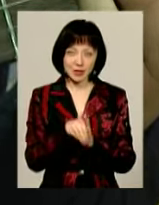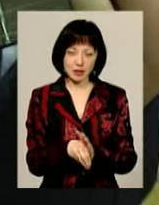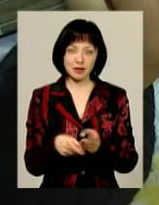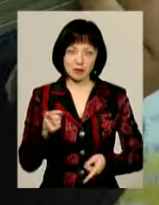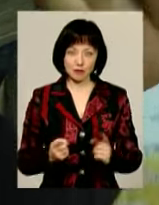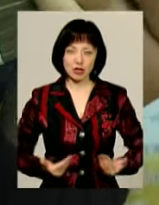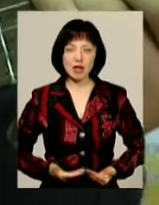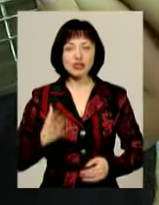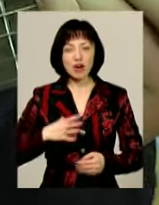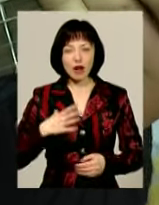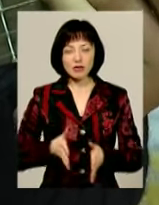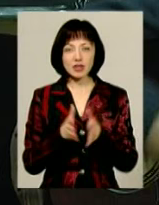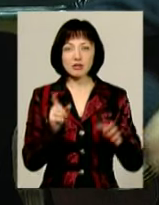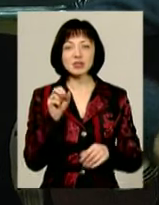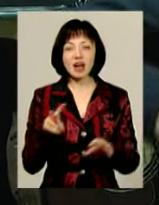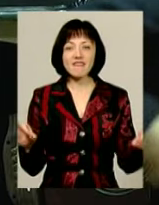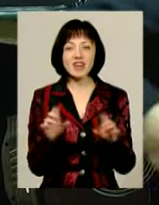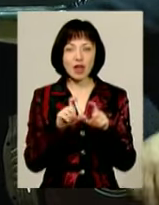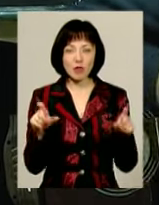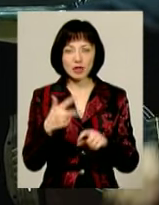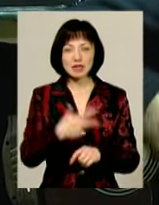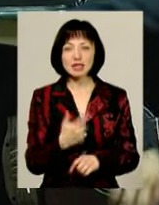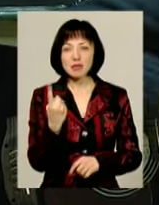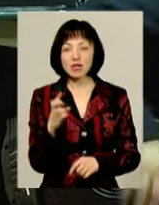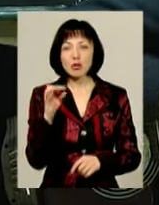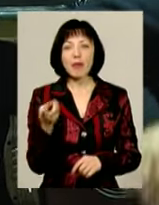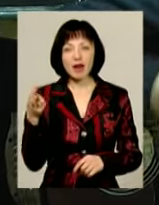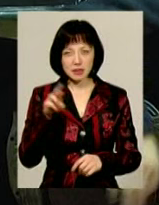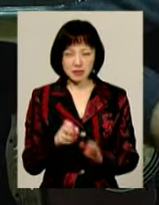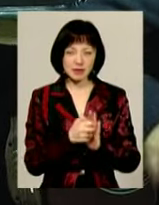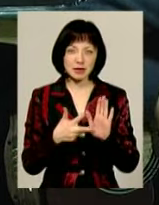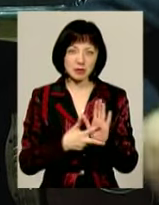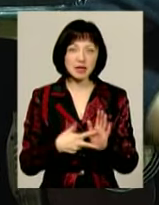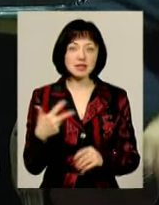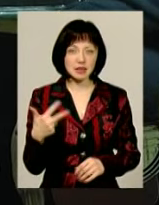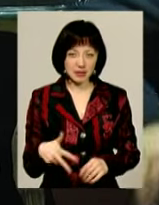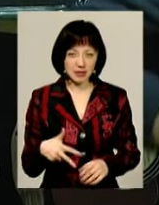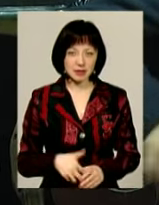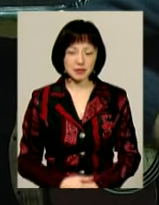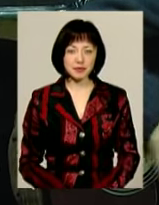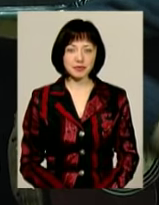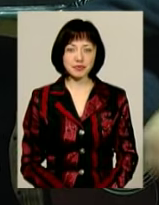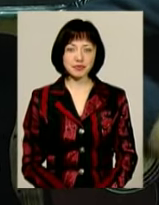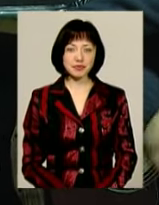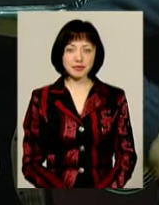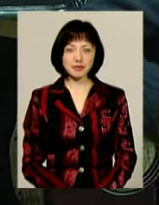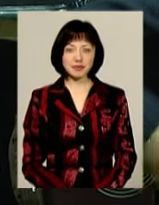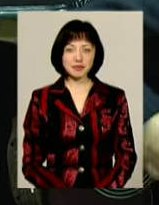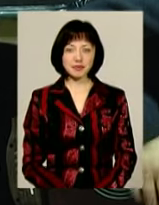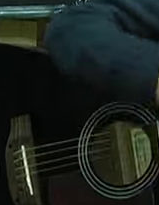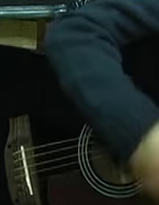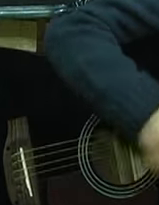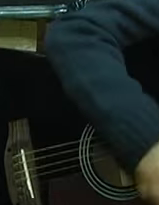життя, чекатимуть в Великому залі філармонії 31 березня о 18:30.